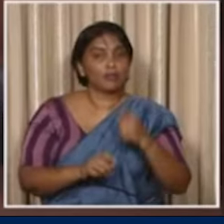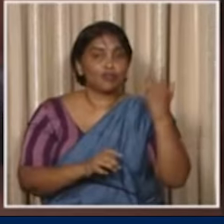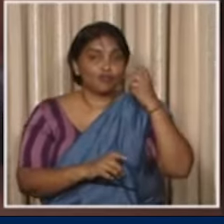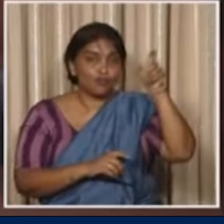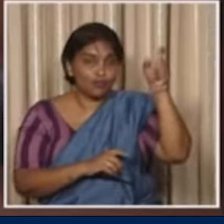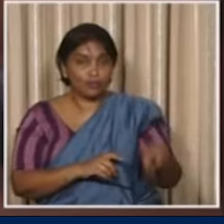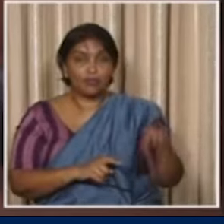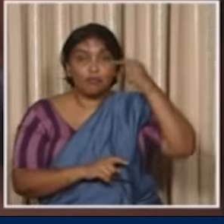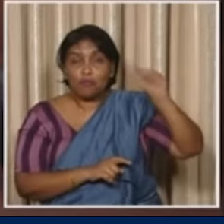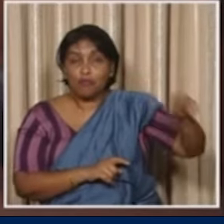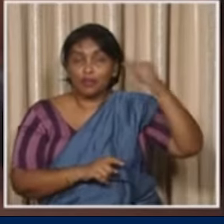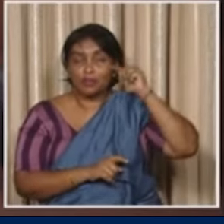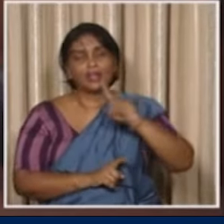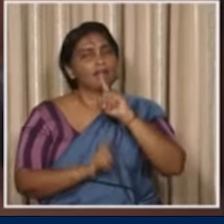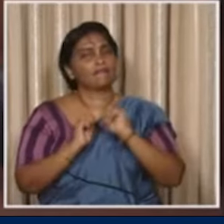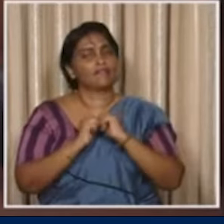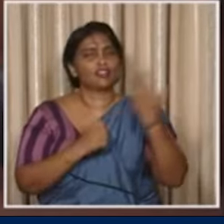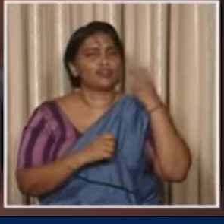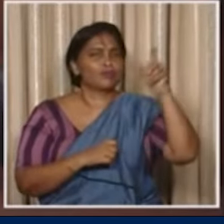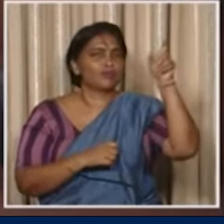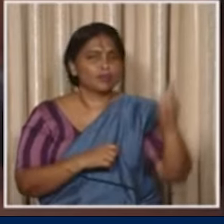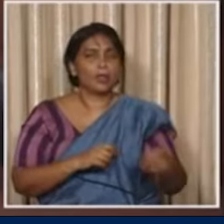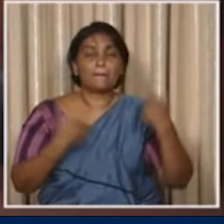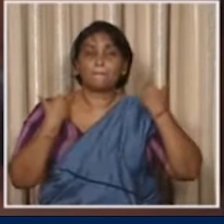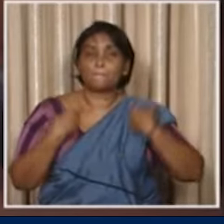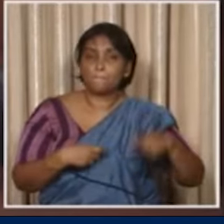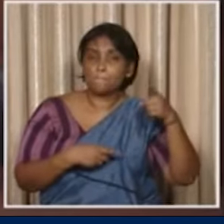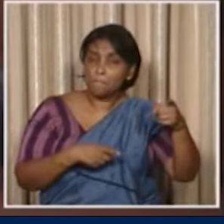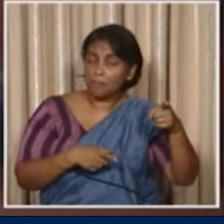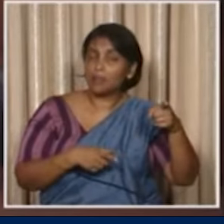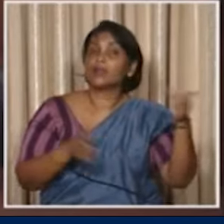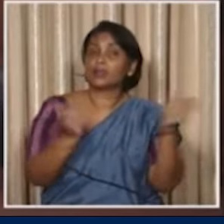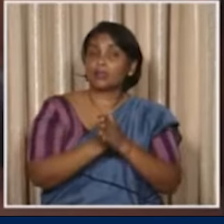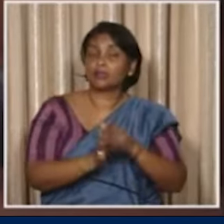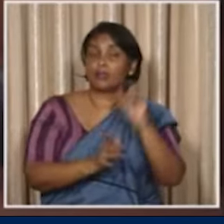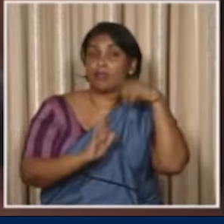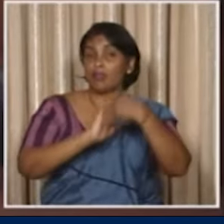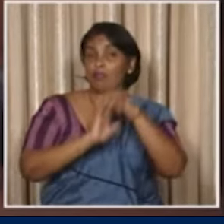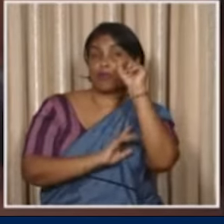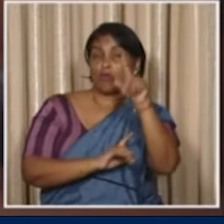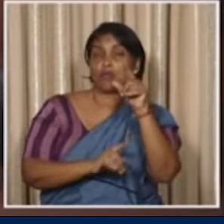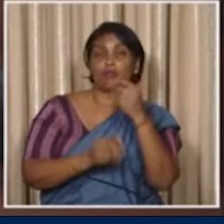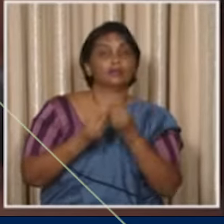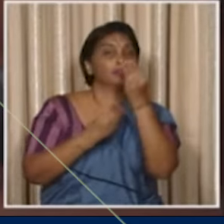ඉබ්‍රාහිම් මන්ත්‍රයේ මැතිරවීමෙන් පලක් නැහැ. ඉබ්‍රාහිම් යනු මහින්ද රාජපක්ෂ විසින් දේශකීර්ති සම්මානයෙන් පුදනු ලැබූ කෙනෙක්.